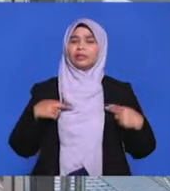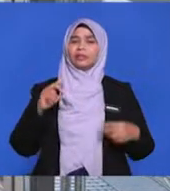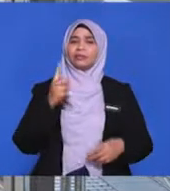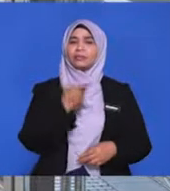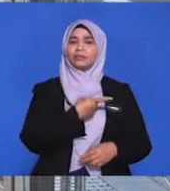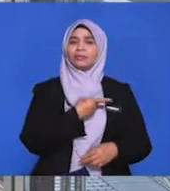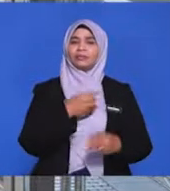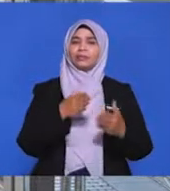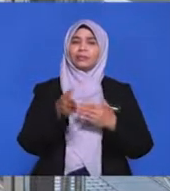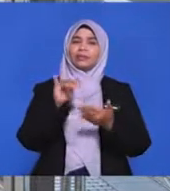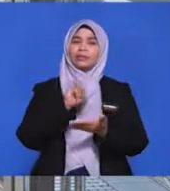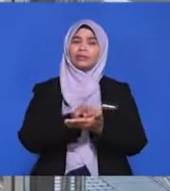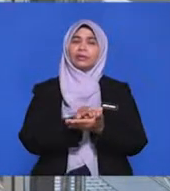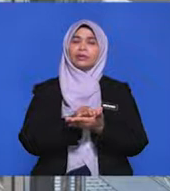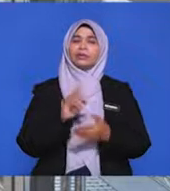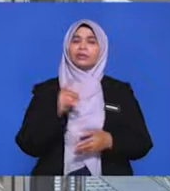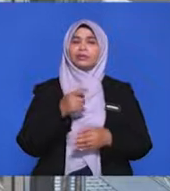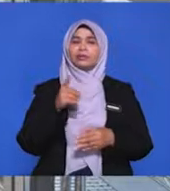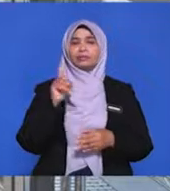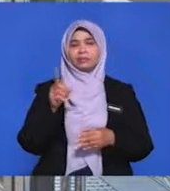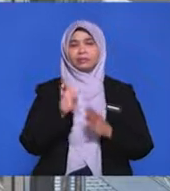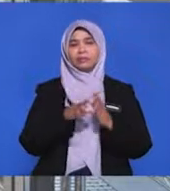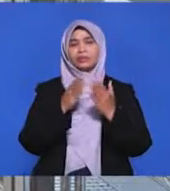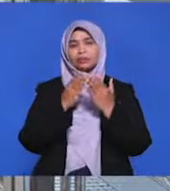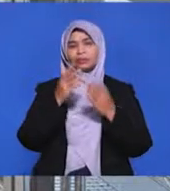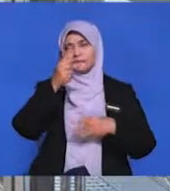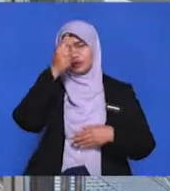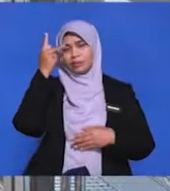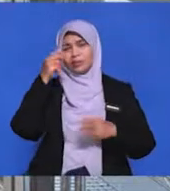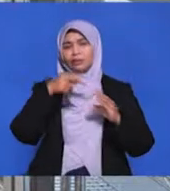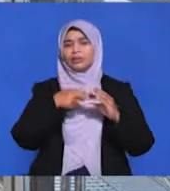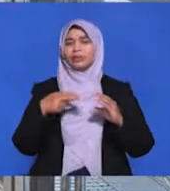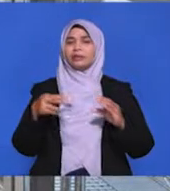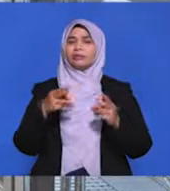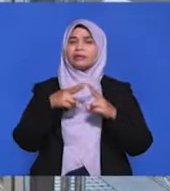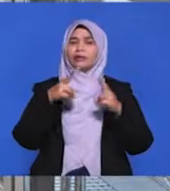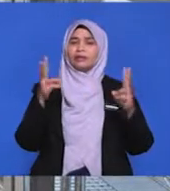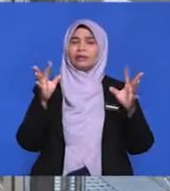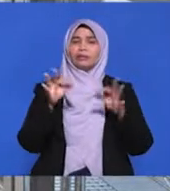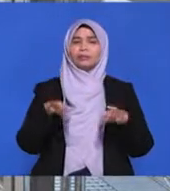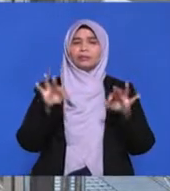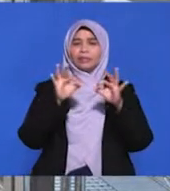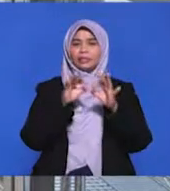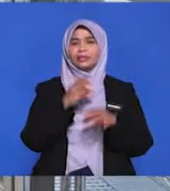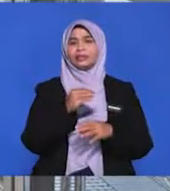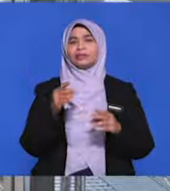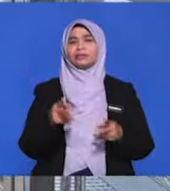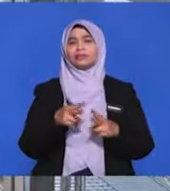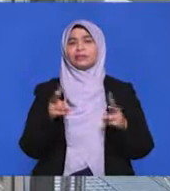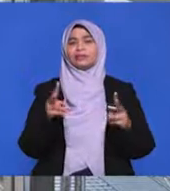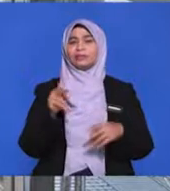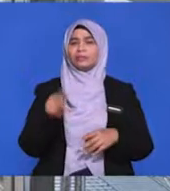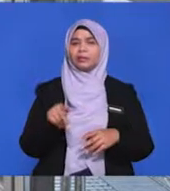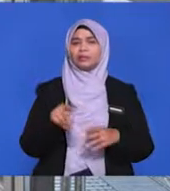Oleh sebab itu kita perlu bersyukur kerana gas sangat penting dan diperlukan dalam kehidupan kita